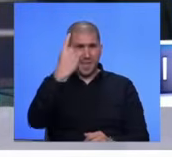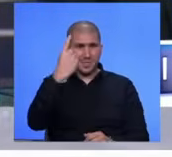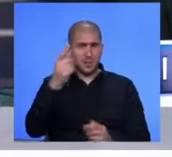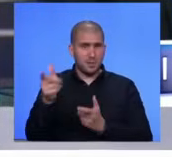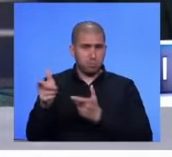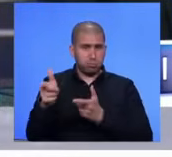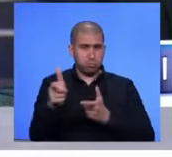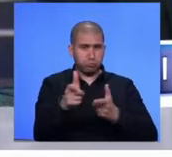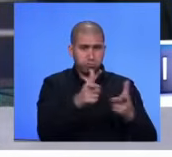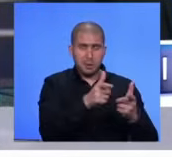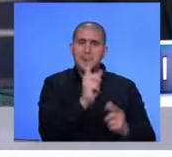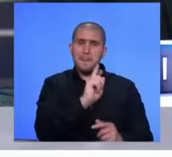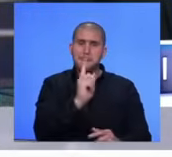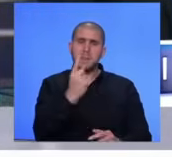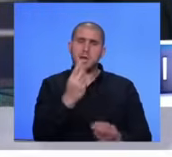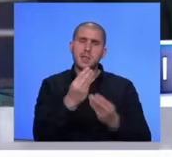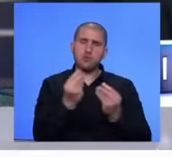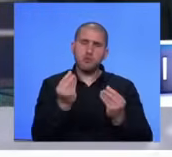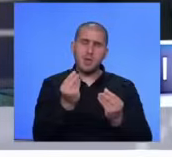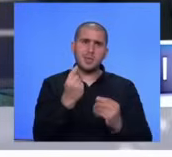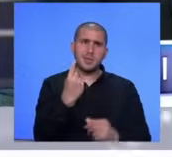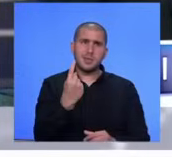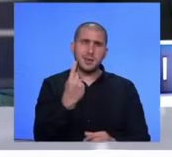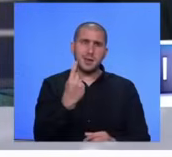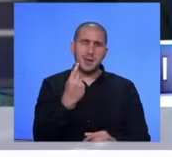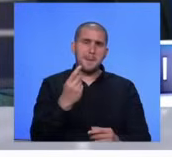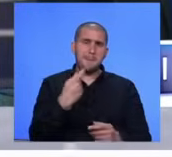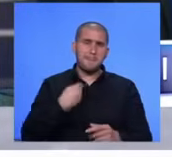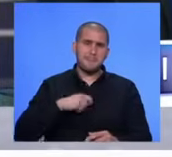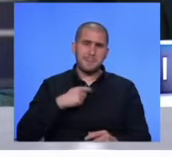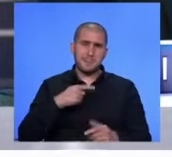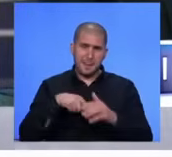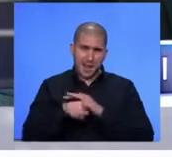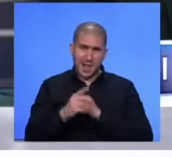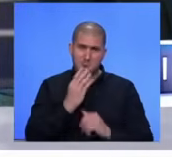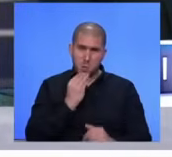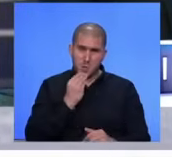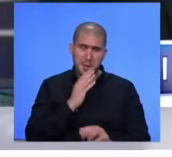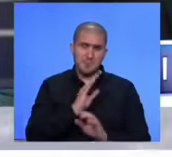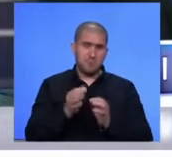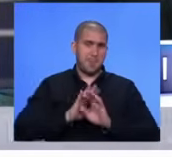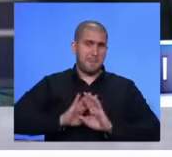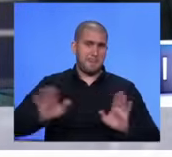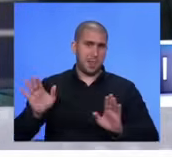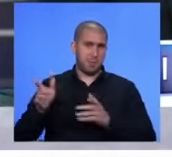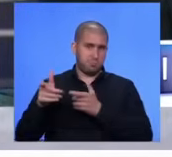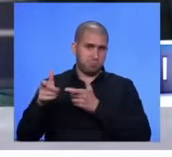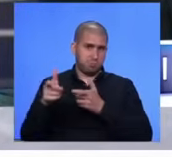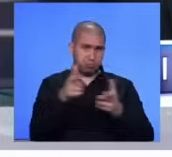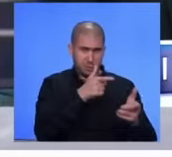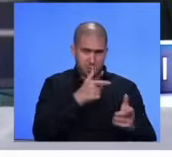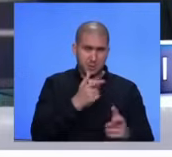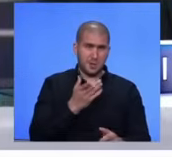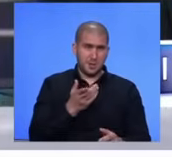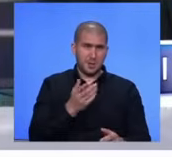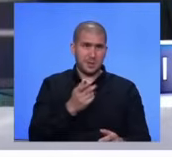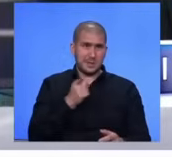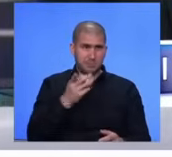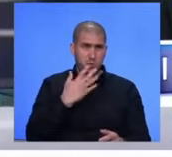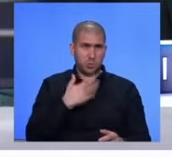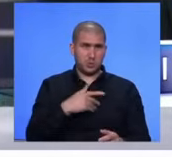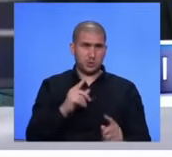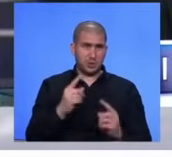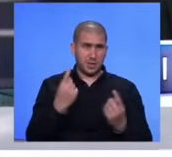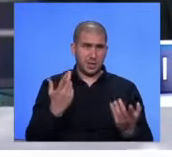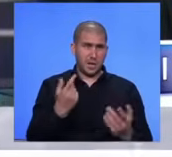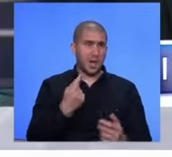להורג מי שנחשד כמרגל יהודי, שבלי משפט מוציאים אותו להורג? זה מה שאת היית רוצה?